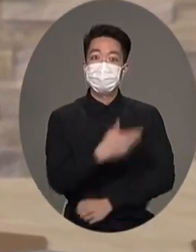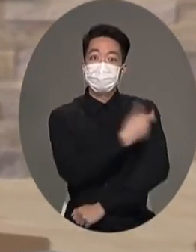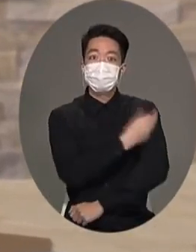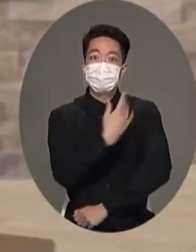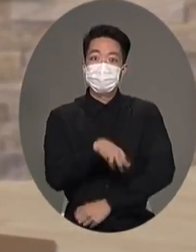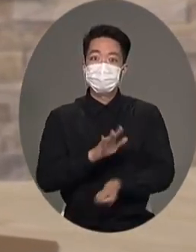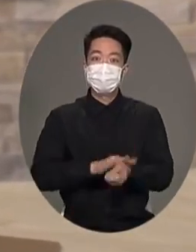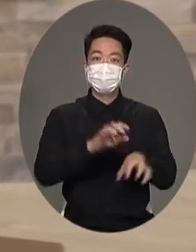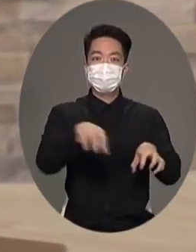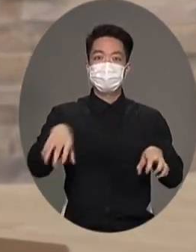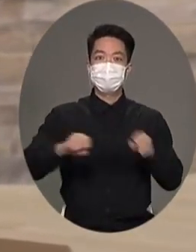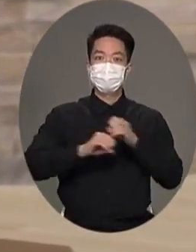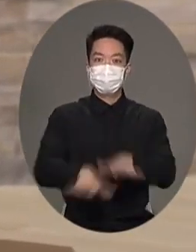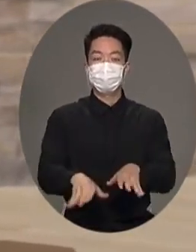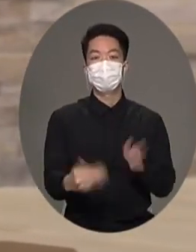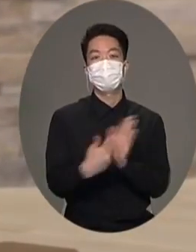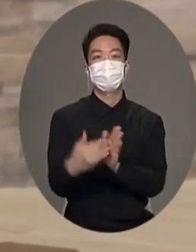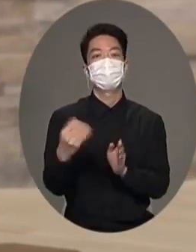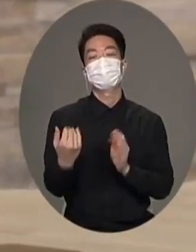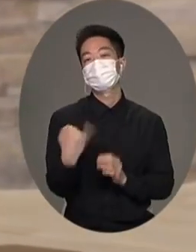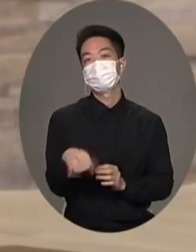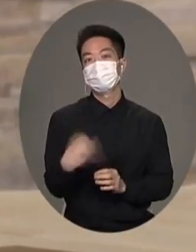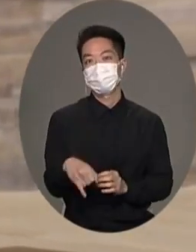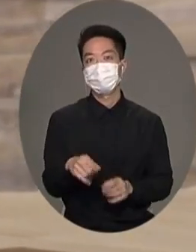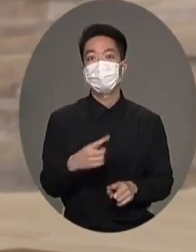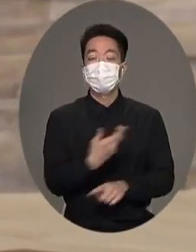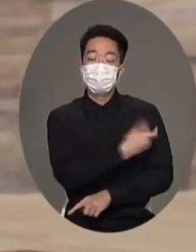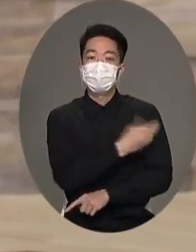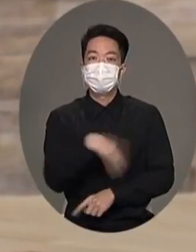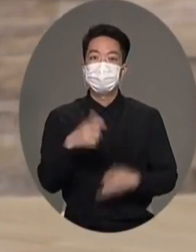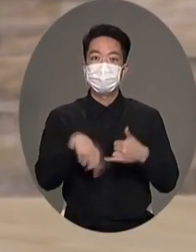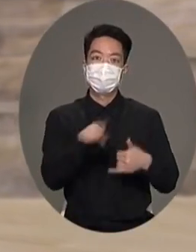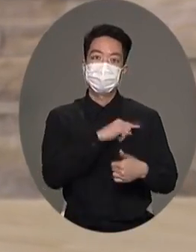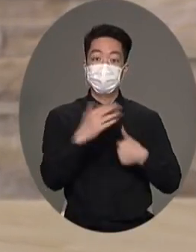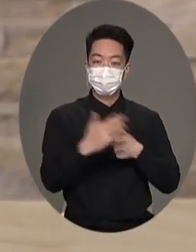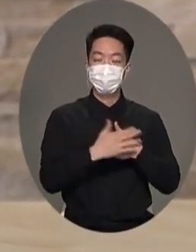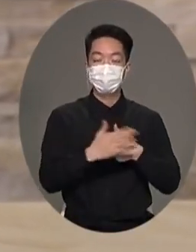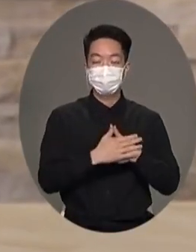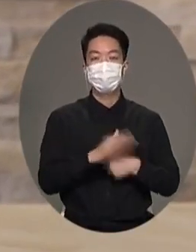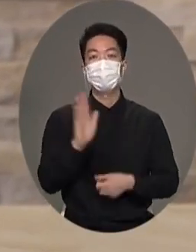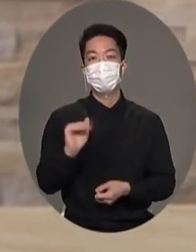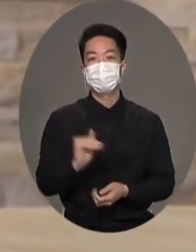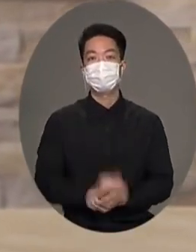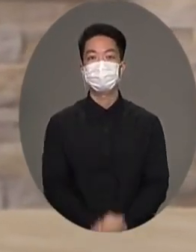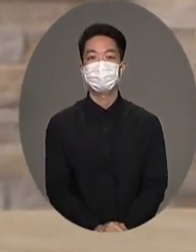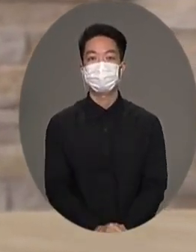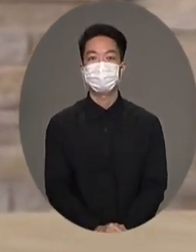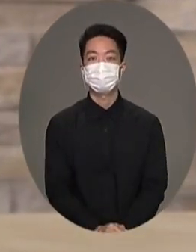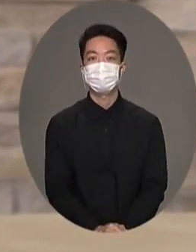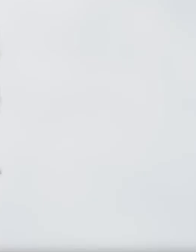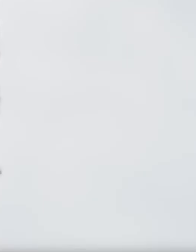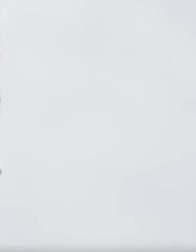疫苗咧亦都唔能夠攔截病毒喺社區擴散。咁接種疫苗應該重新定義，用作個人保